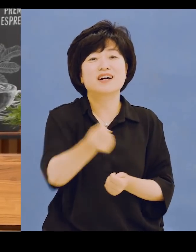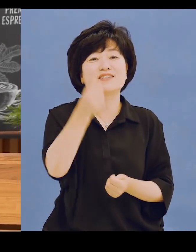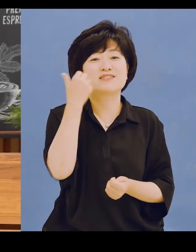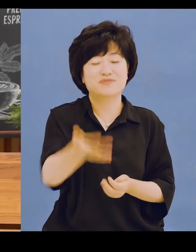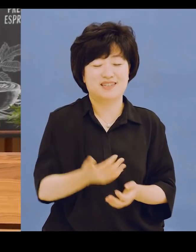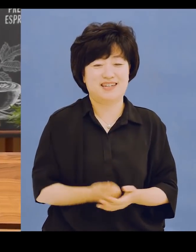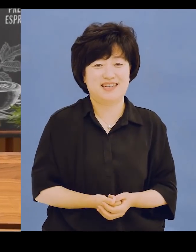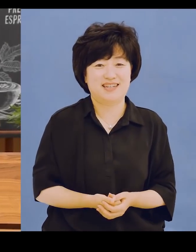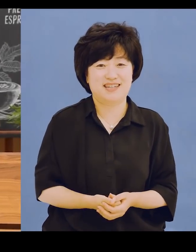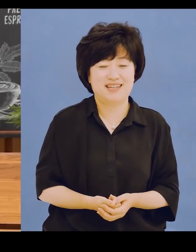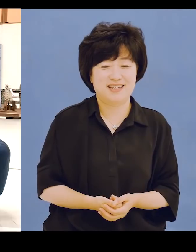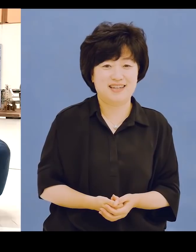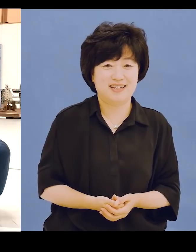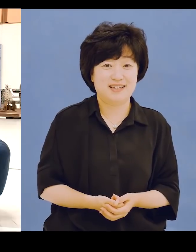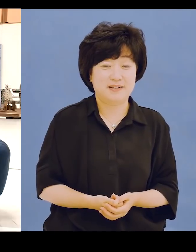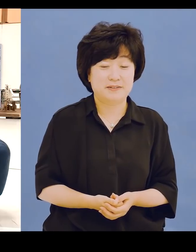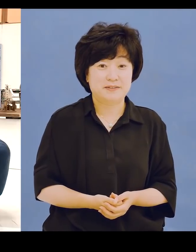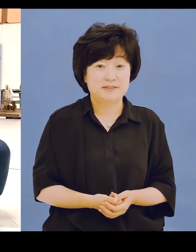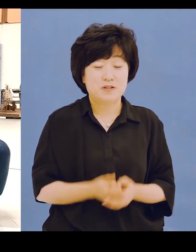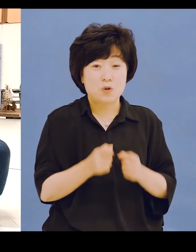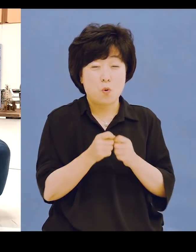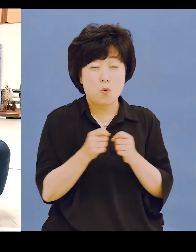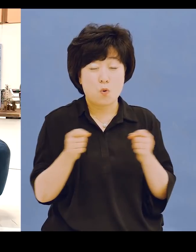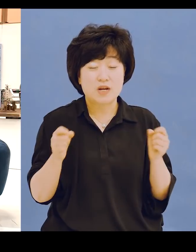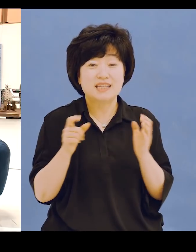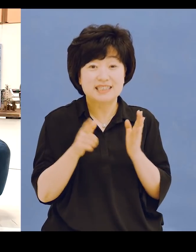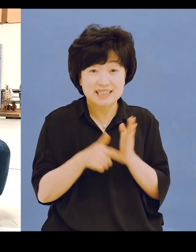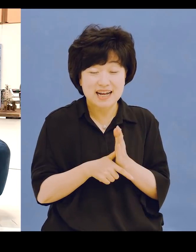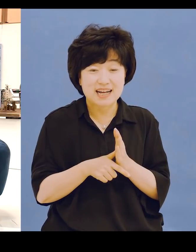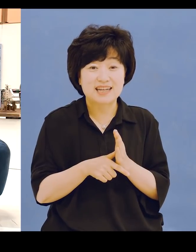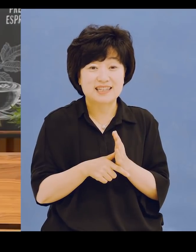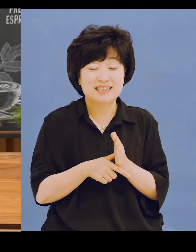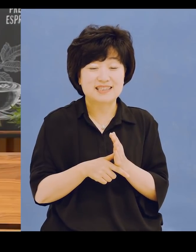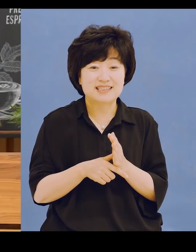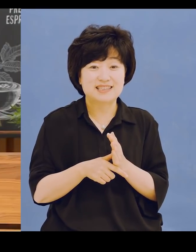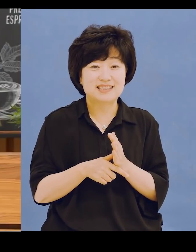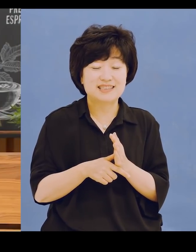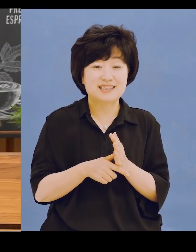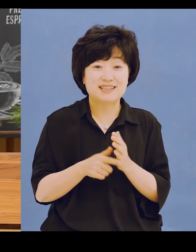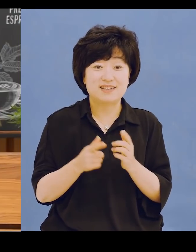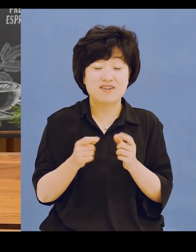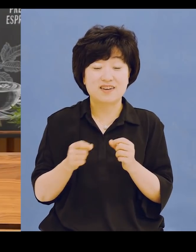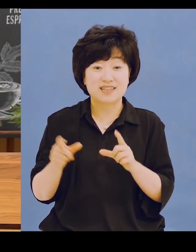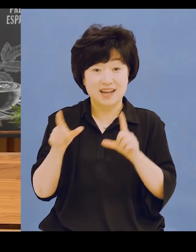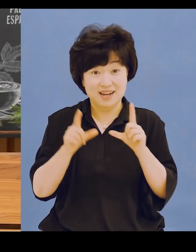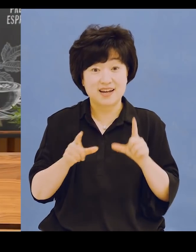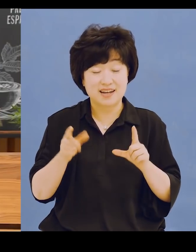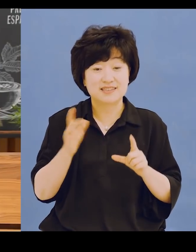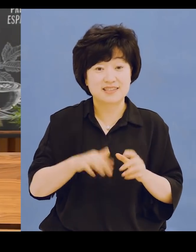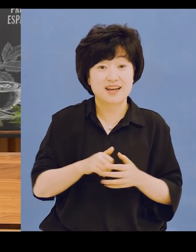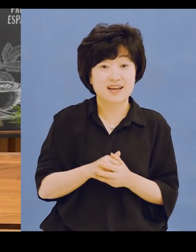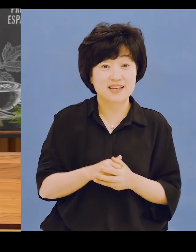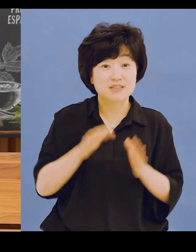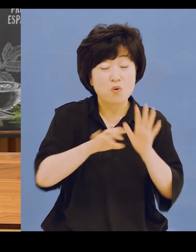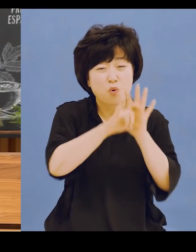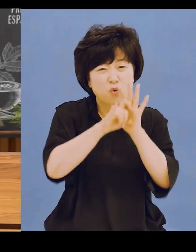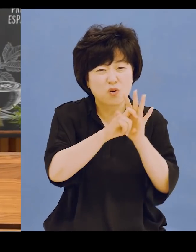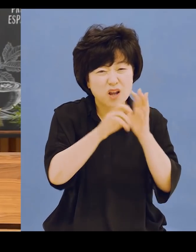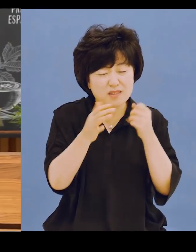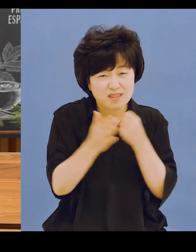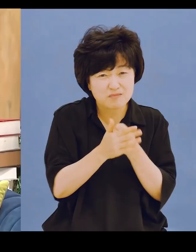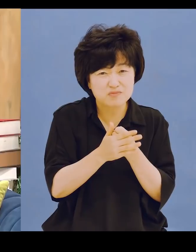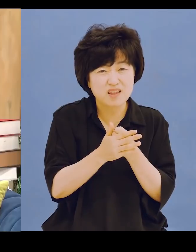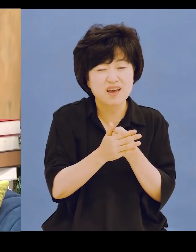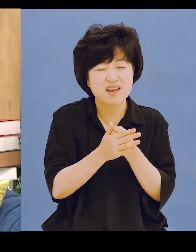교수님 뵙자마자 이렇게 오랜 시간 파푸아뉴기니아에서 이렇게 크게 헌신을 하셨는데 지금 이제 코로나 때문에 잠깐 한국 예. 계신 거잖아요. 예. 다시 못